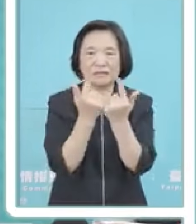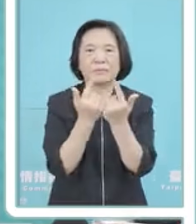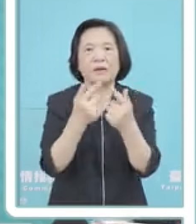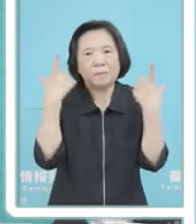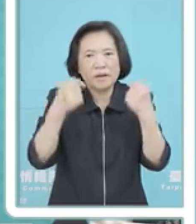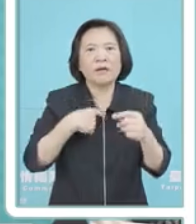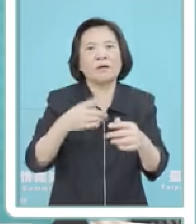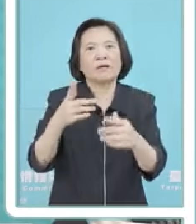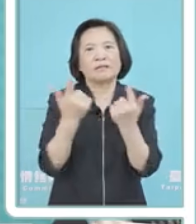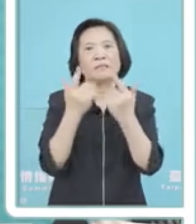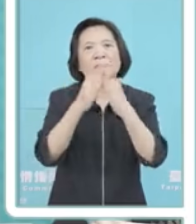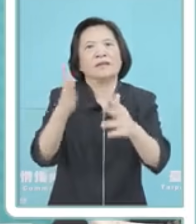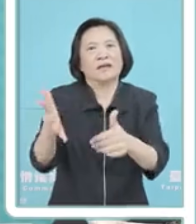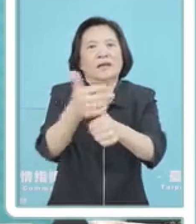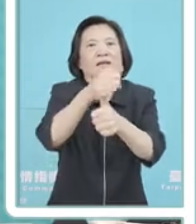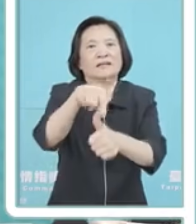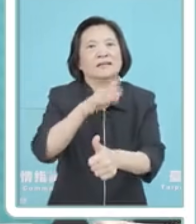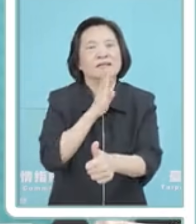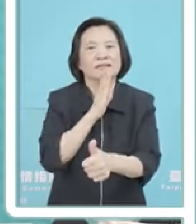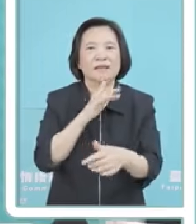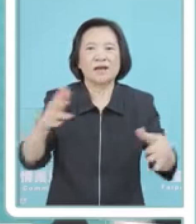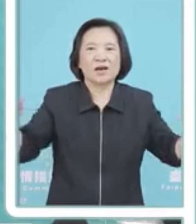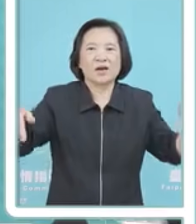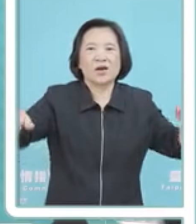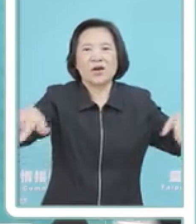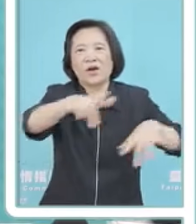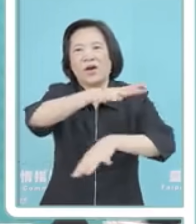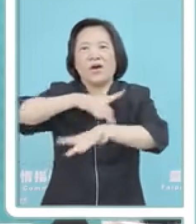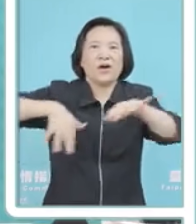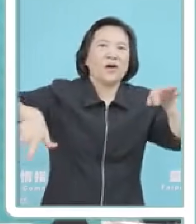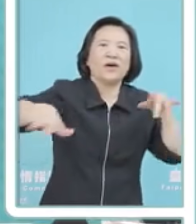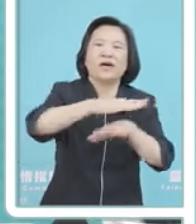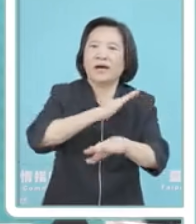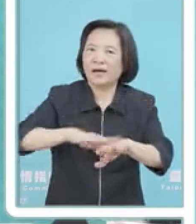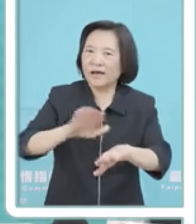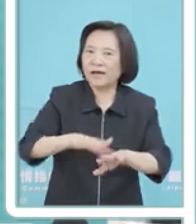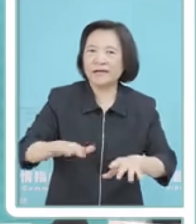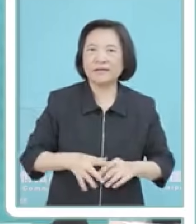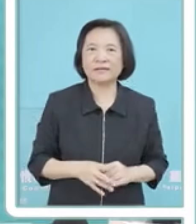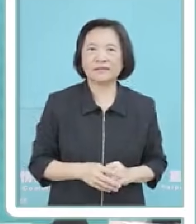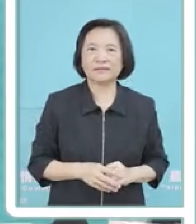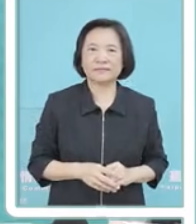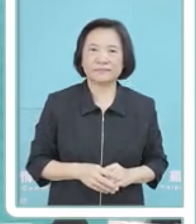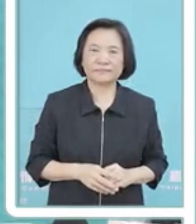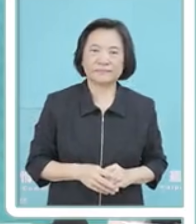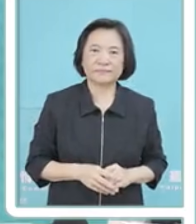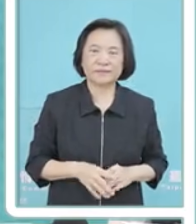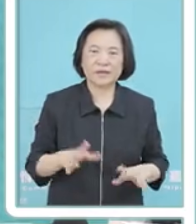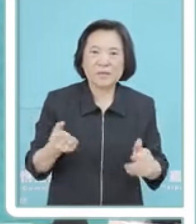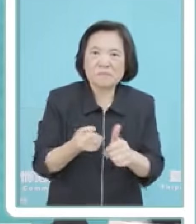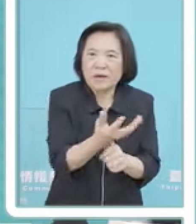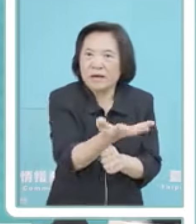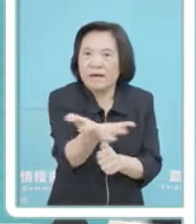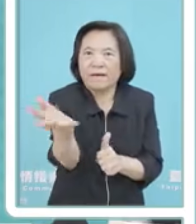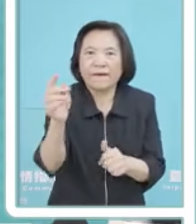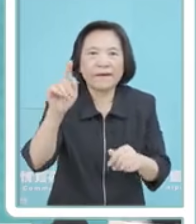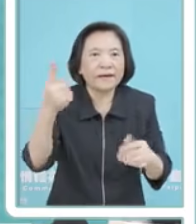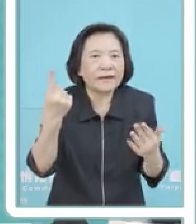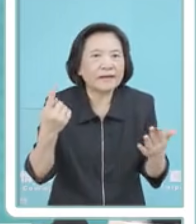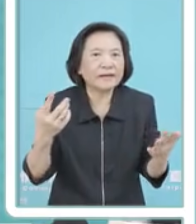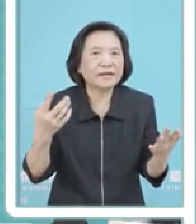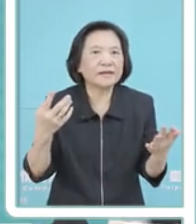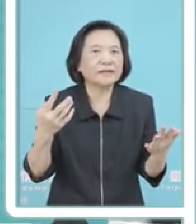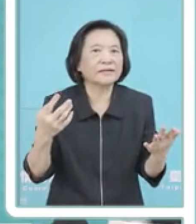个首都生活圈，你知道吗？那种人流是混在一起的，所以感染会出现，你知道吗？不管他